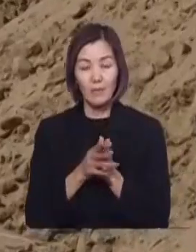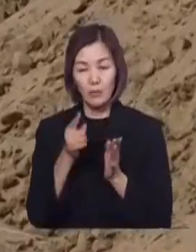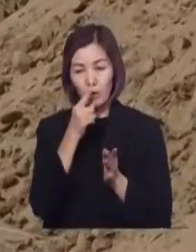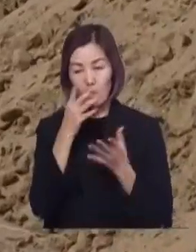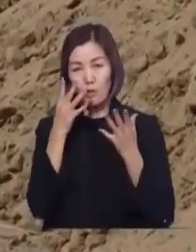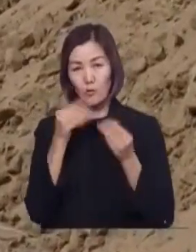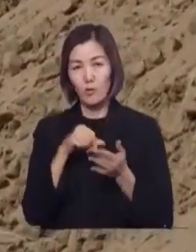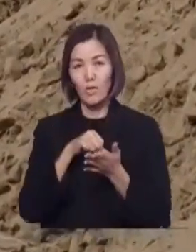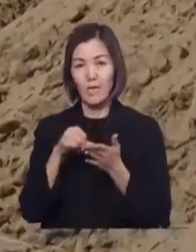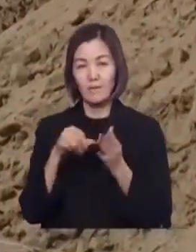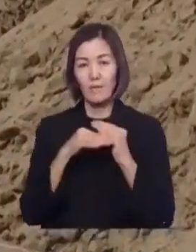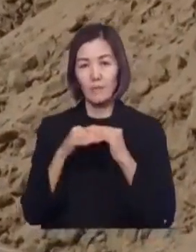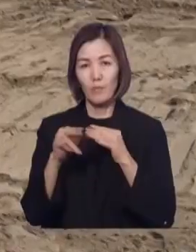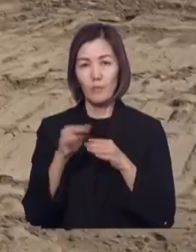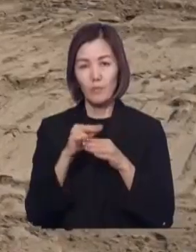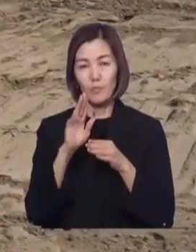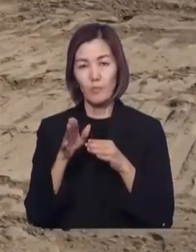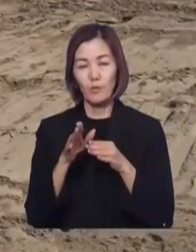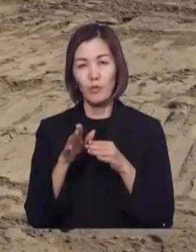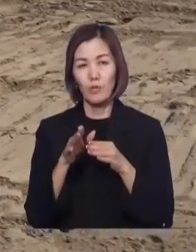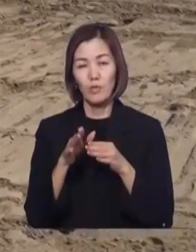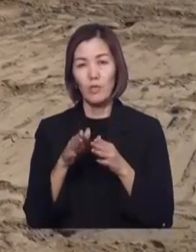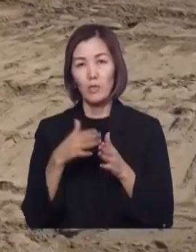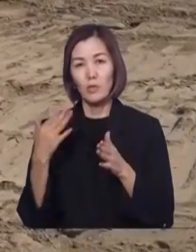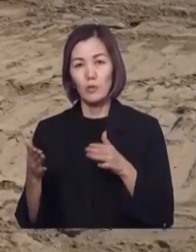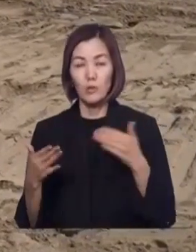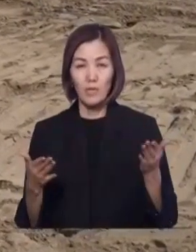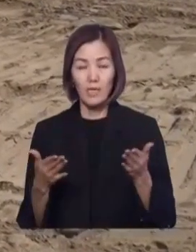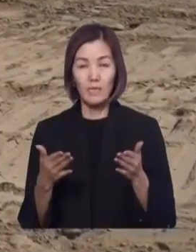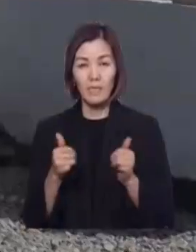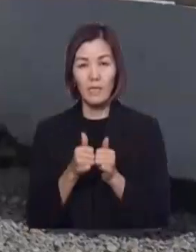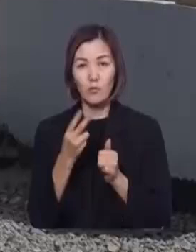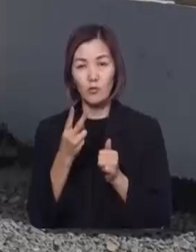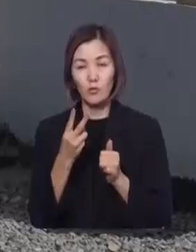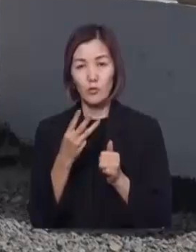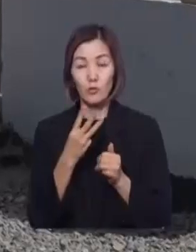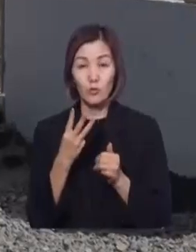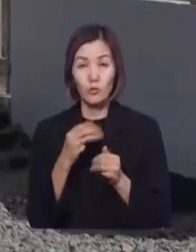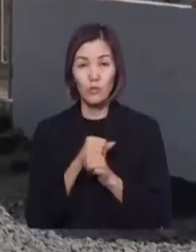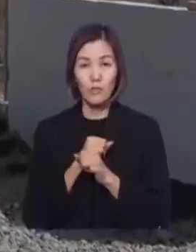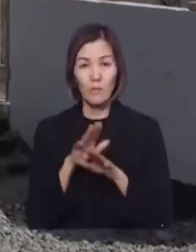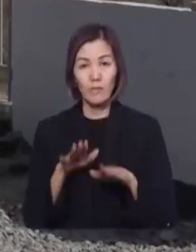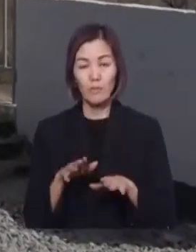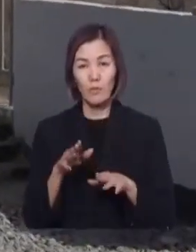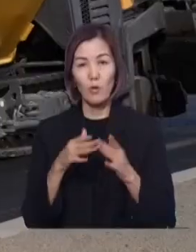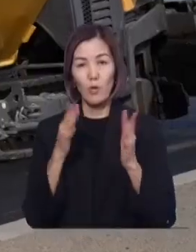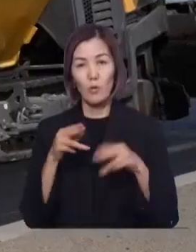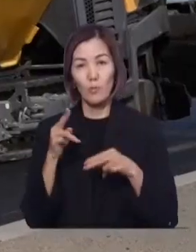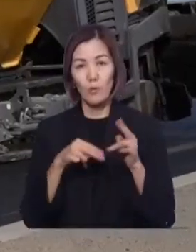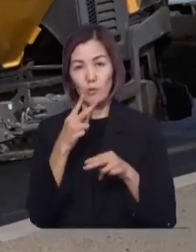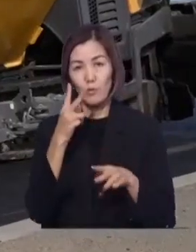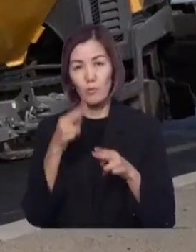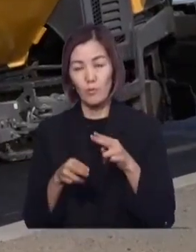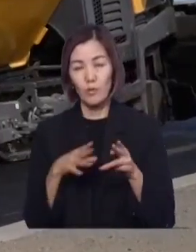асфальт жабындысы төселмек. Сонымен қатар жол жиегінде 3 демалыс тұрақтары болады. Жаңадан салынған Лепсі көпірінің құрылысы да аяқталуға